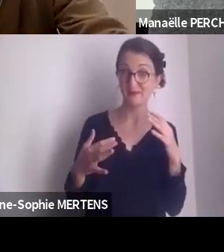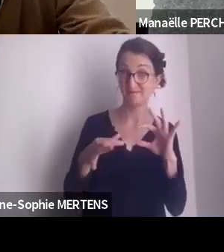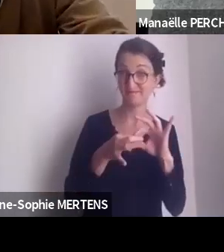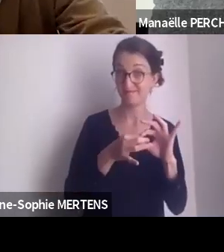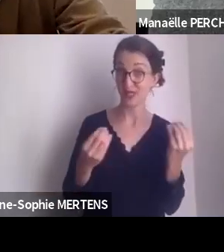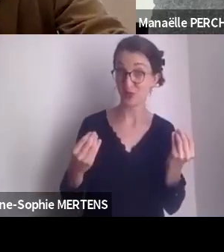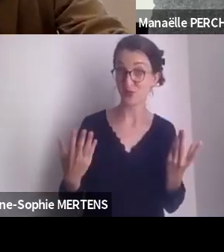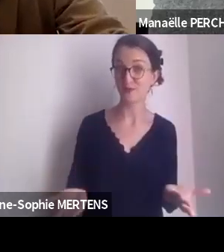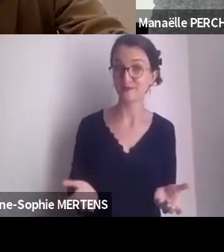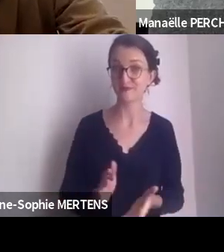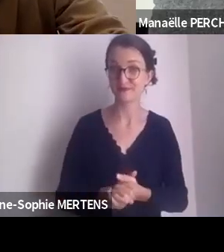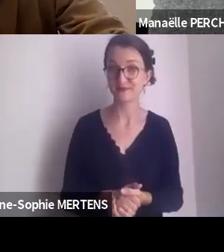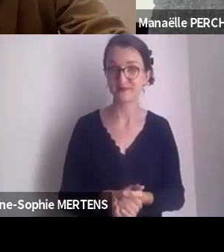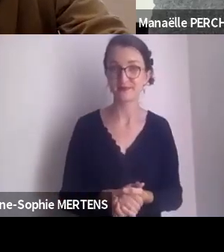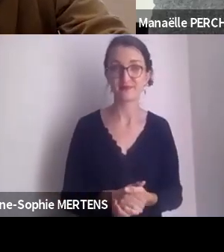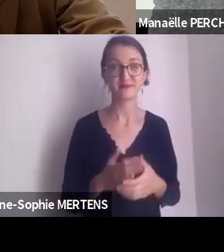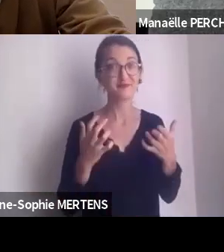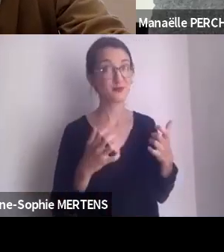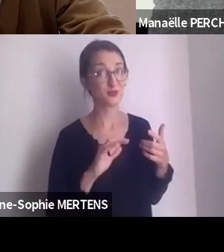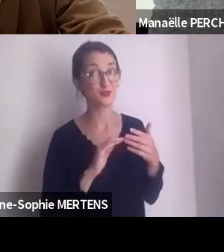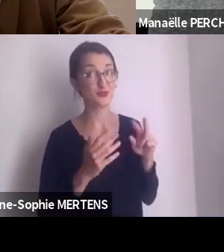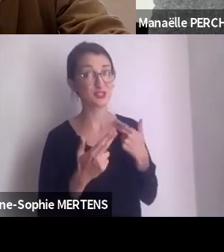dire à ce sujet ? Tu veux que je réponde ?